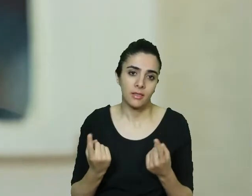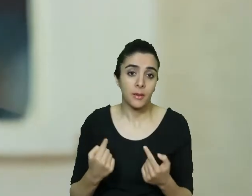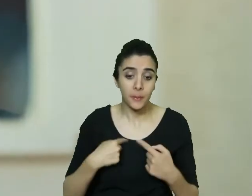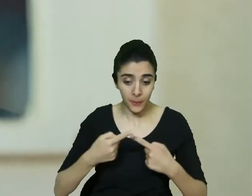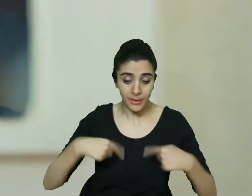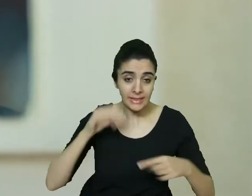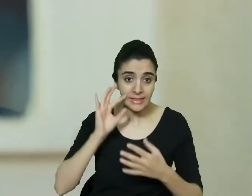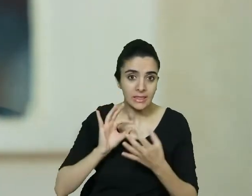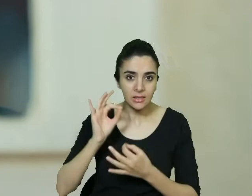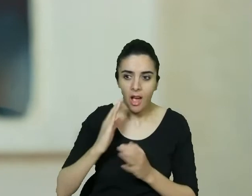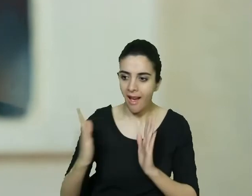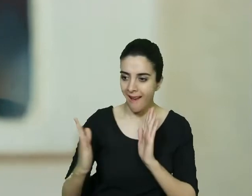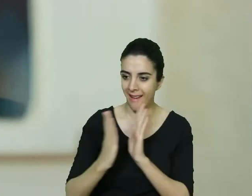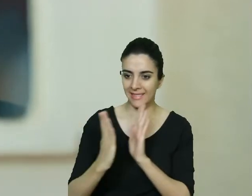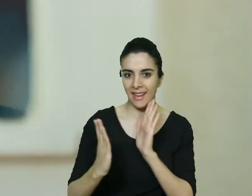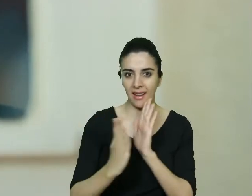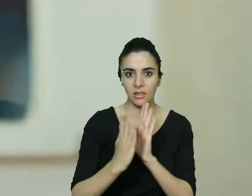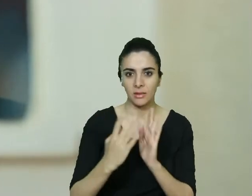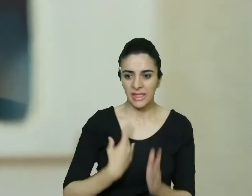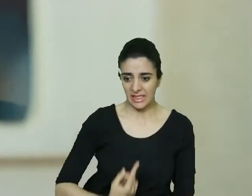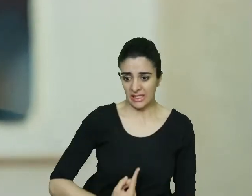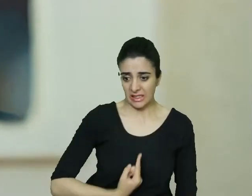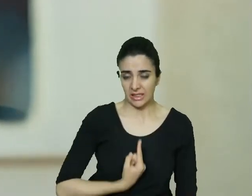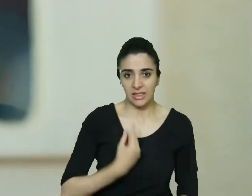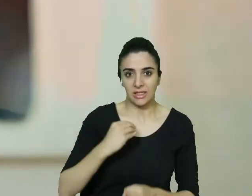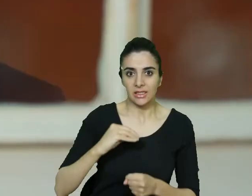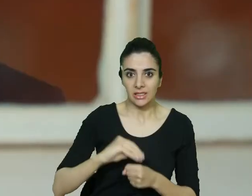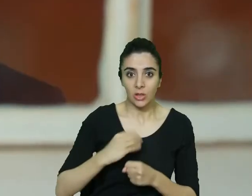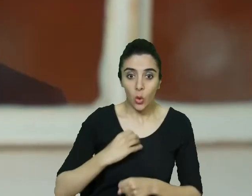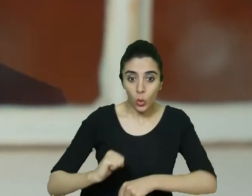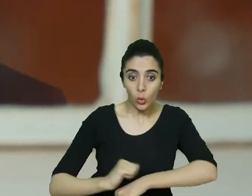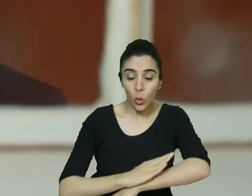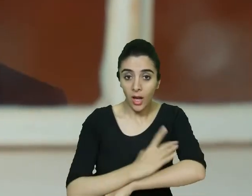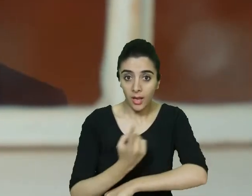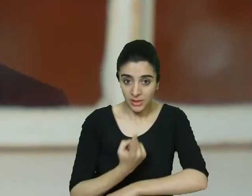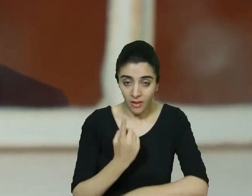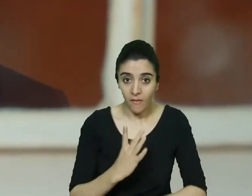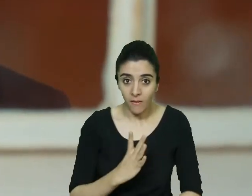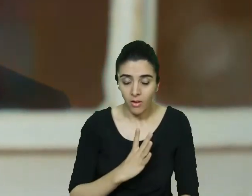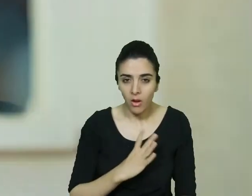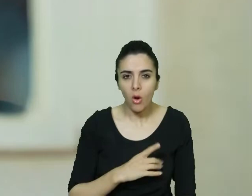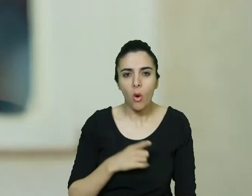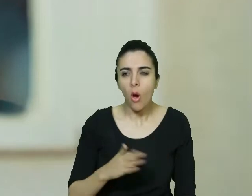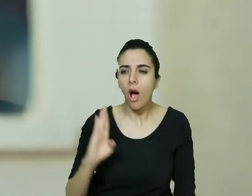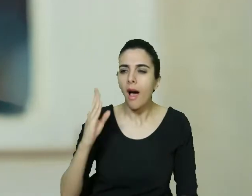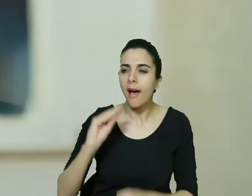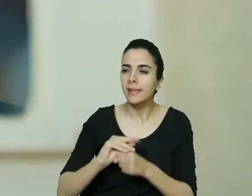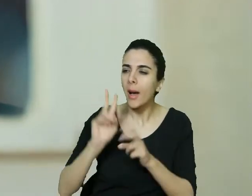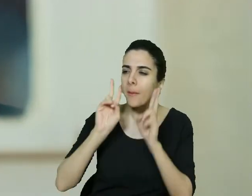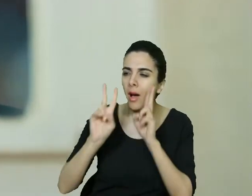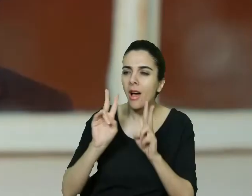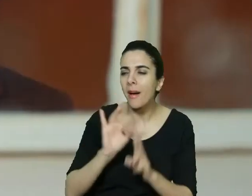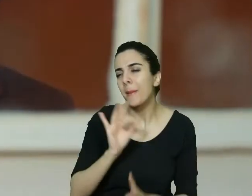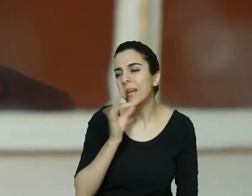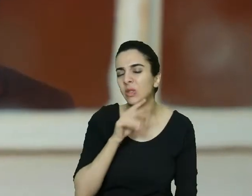Biz insanların birbirimize karşı hissettiklerimiz, beslediğimiz duygular o aynadaki yansımalardan